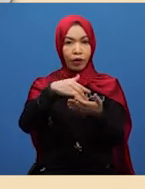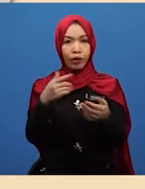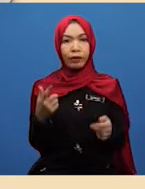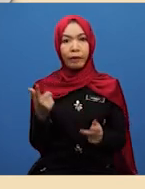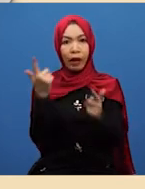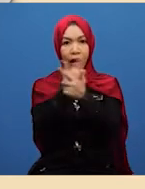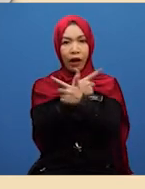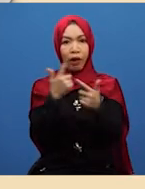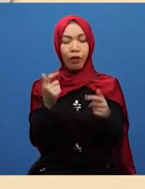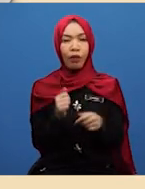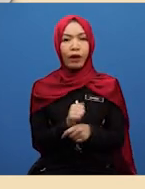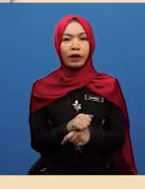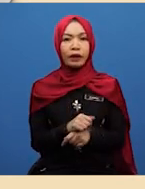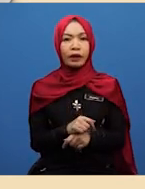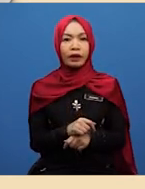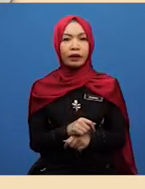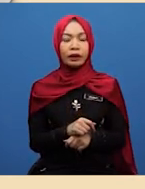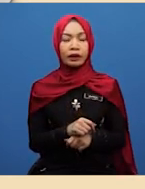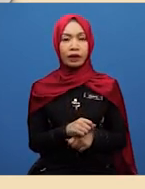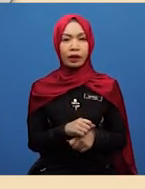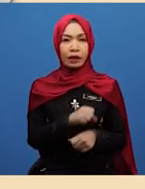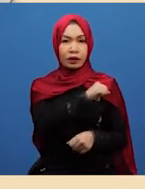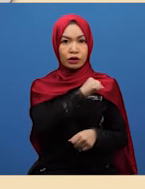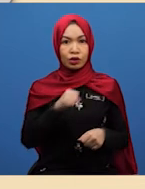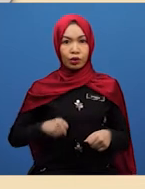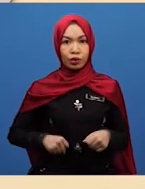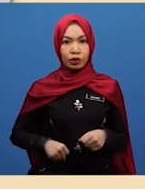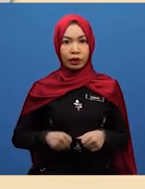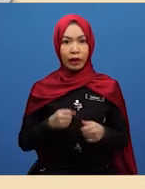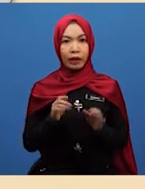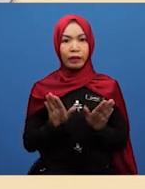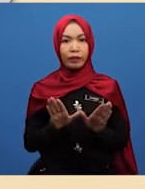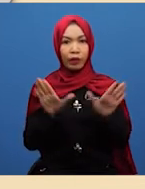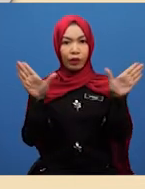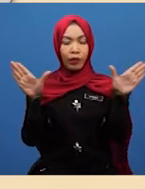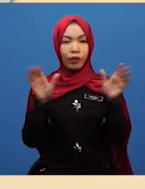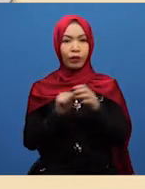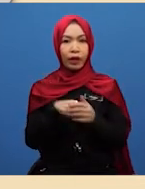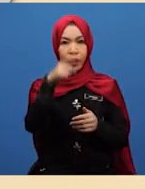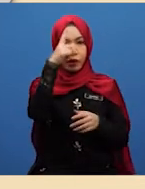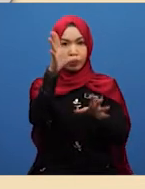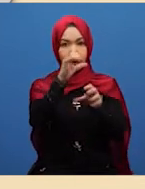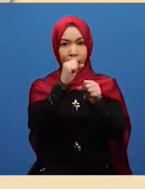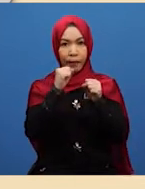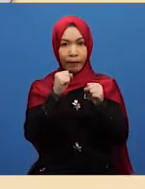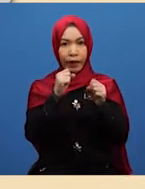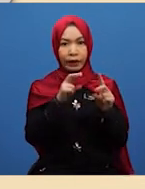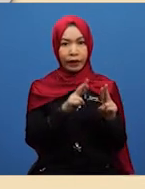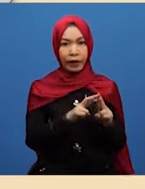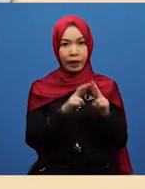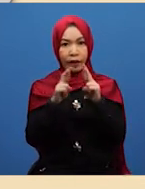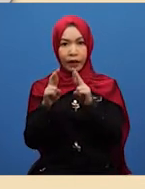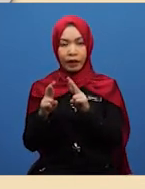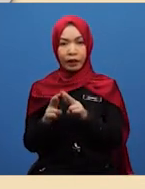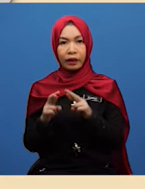Brunei. Hal ini menyebabkan beliau mudah untuk mendapatkan daerah tersebut atas desakan